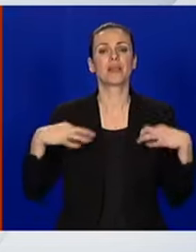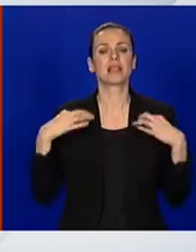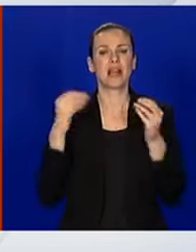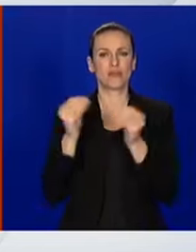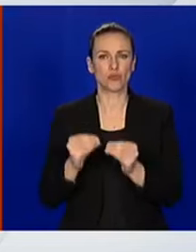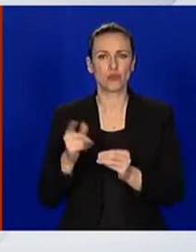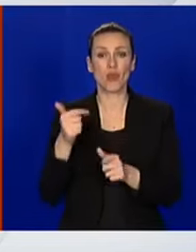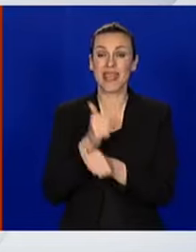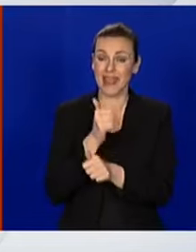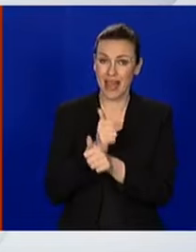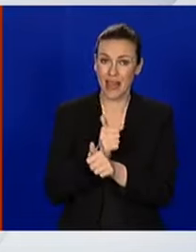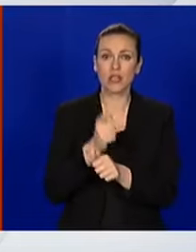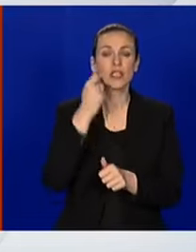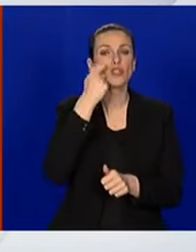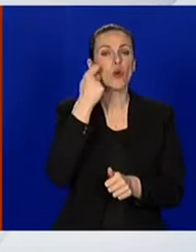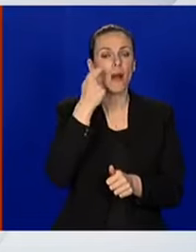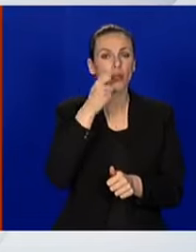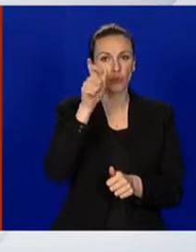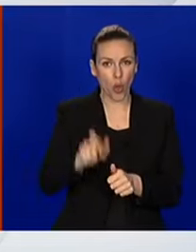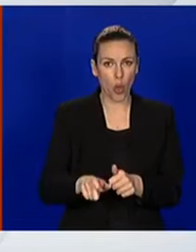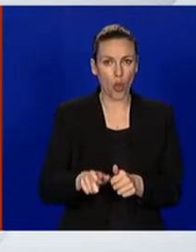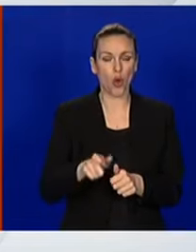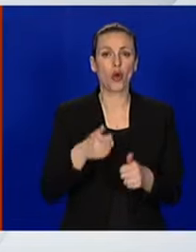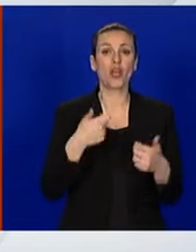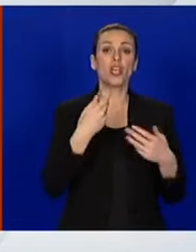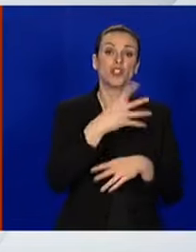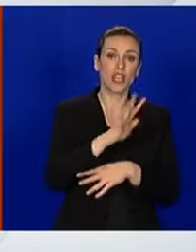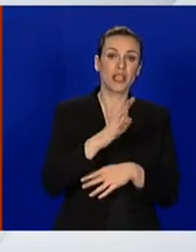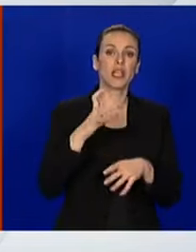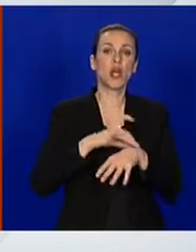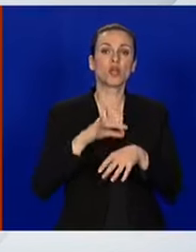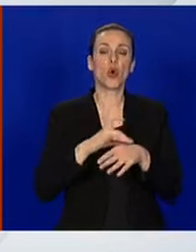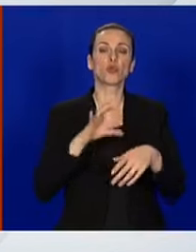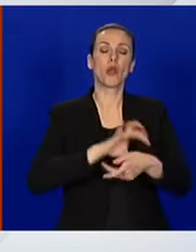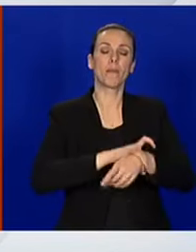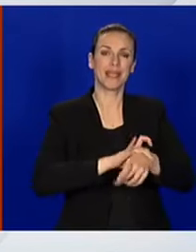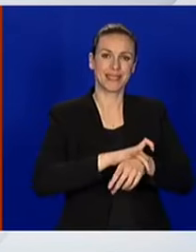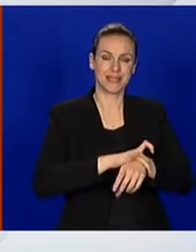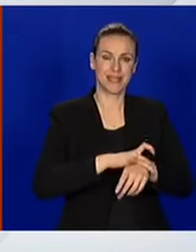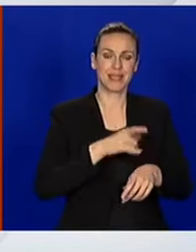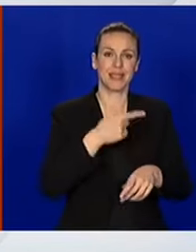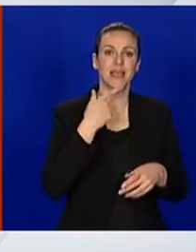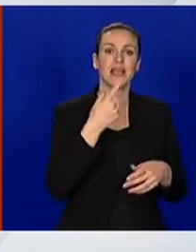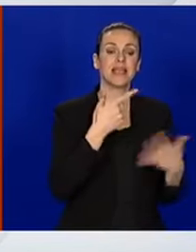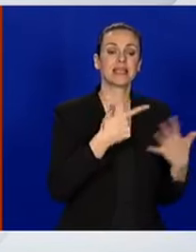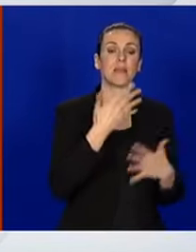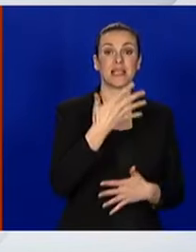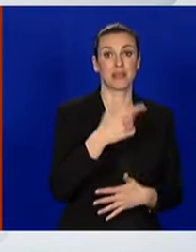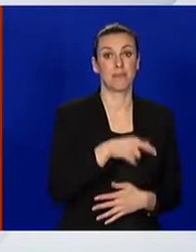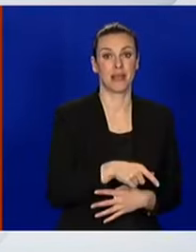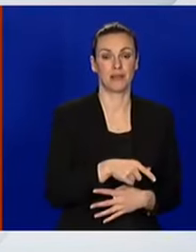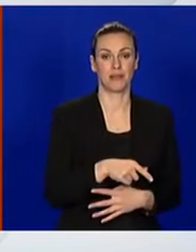sustavu 11, stomatolozi 14, doktori medicine 75.